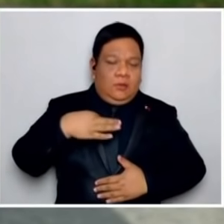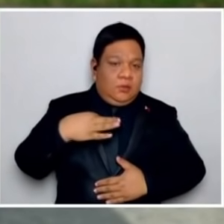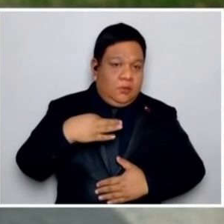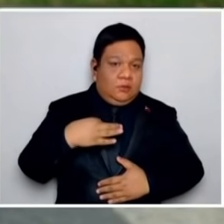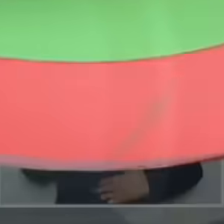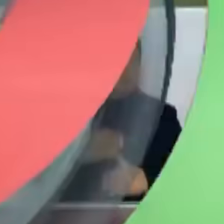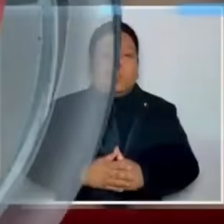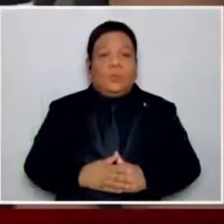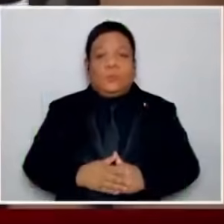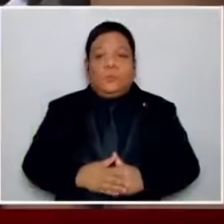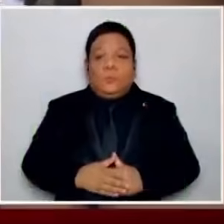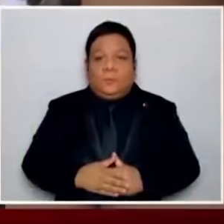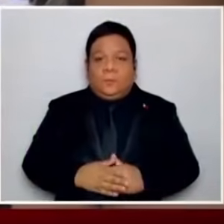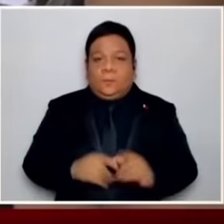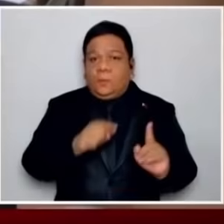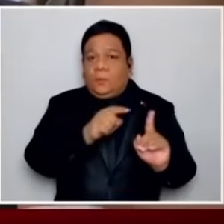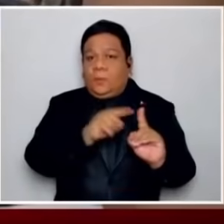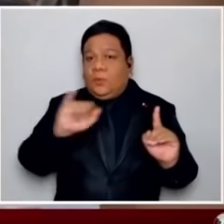Balancho.